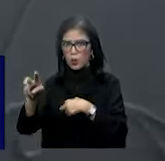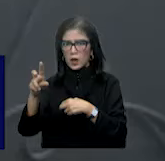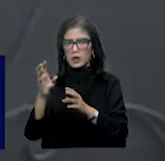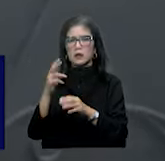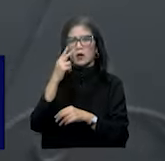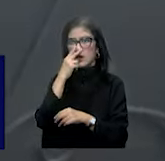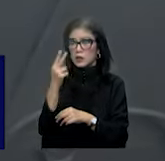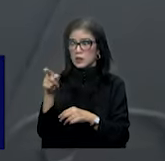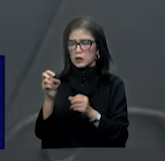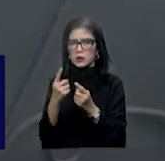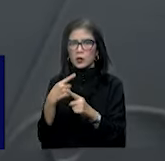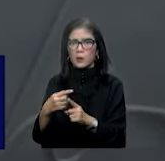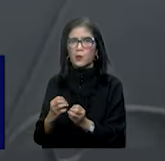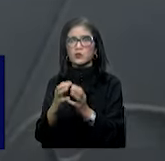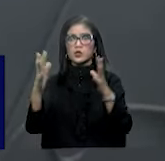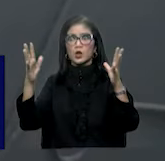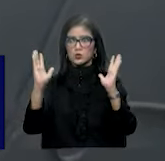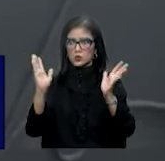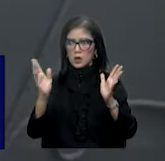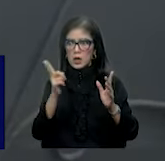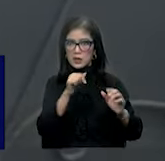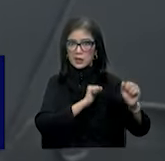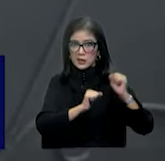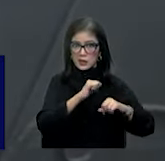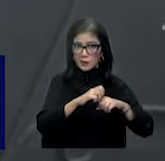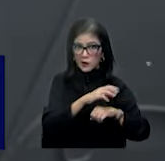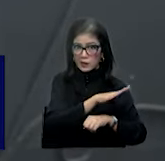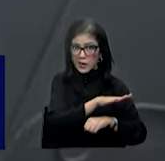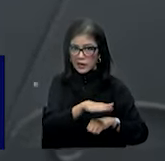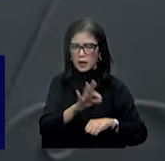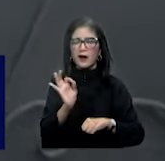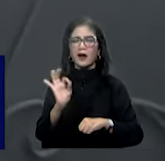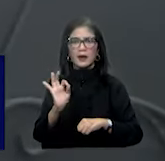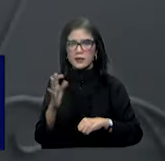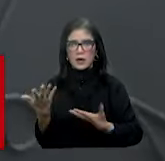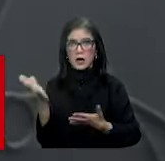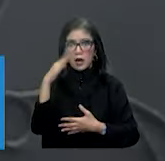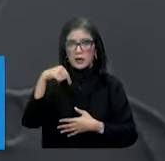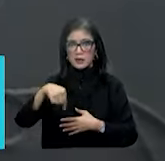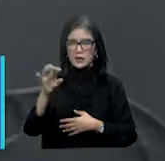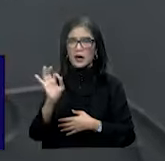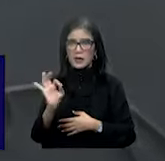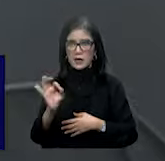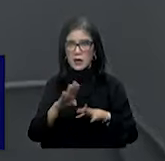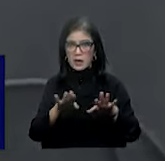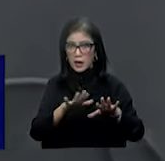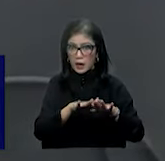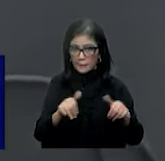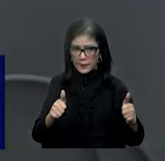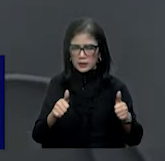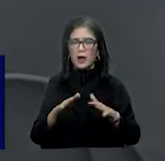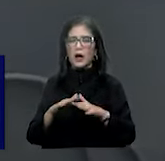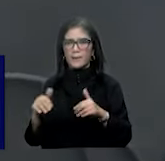lab, sumbernya dari lab. Ada lagi kerja, ada lagi praktek gak anak-anak di situ? Enggak ada yang praktek hari ini. Anak-anak aman ya bang? Enggak ada, ya aman alhamdulillah. Udah pada